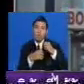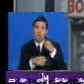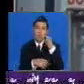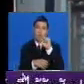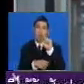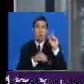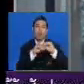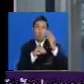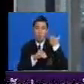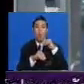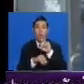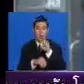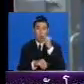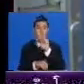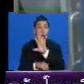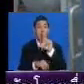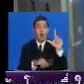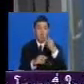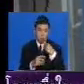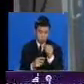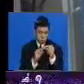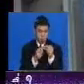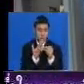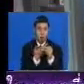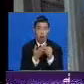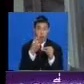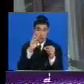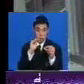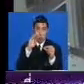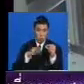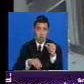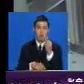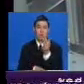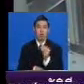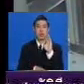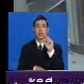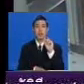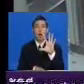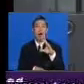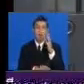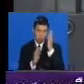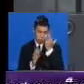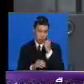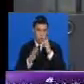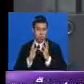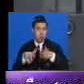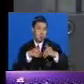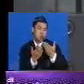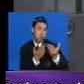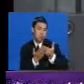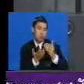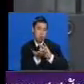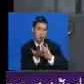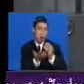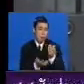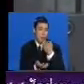5ล้านเม็ดและจะลดราคายาจากเม็ดละ40บาทเหลือ25บาทเพื่อให้ประชาชนมีโอกาสเข้าถึงยารวมทั้งจะวางกรอบ